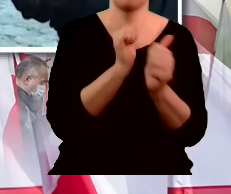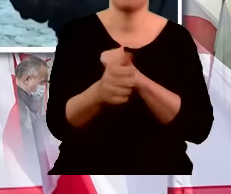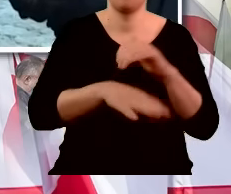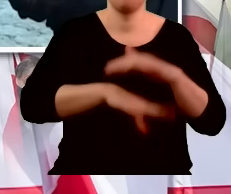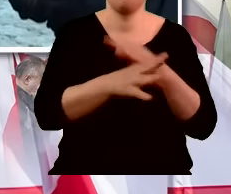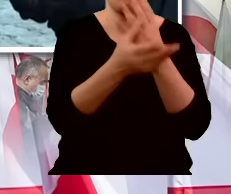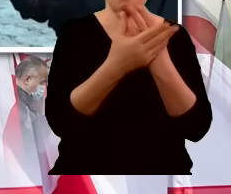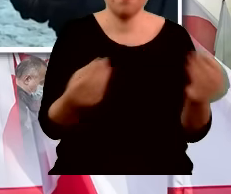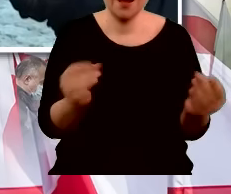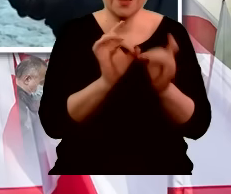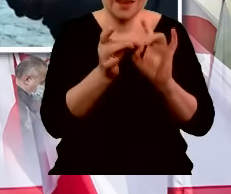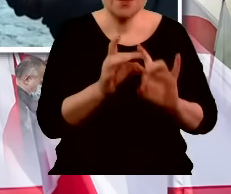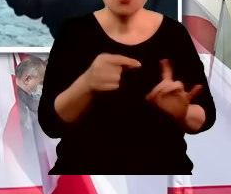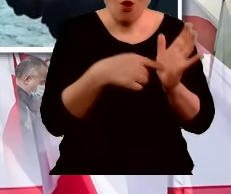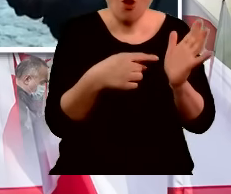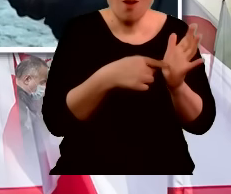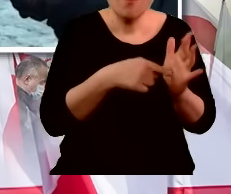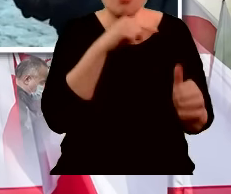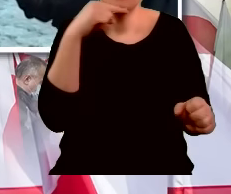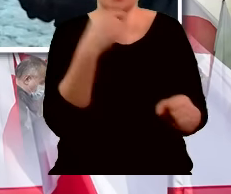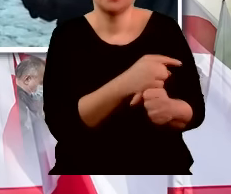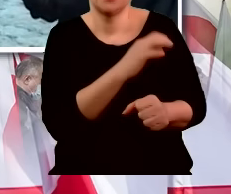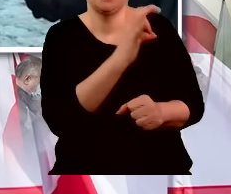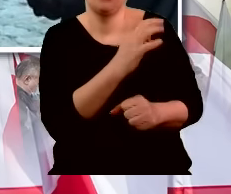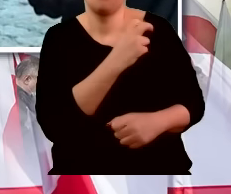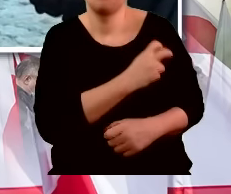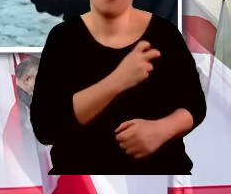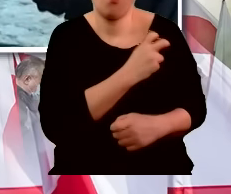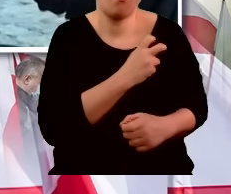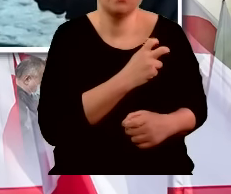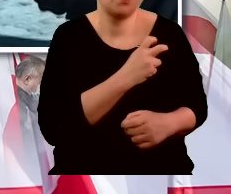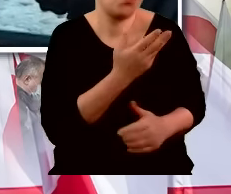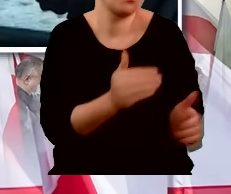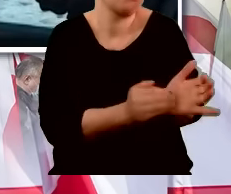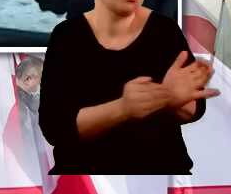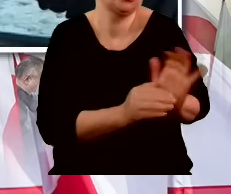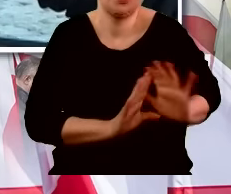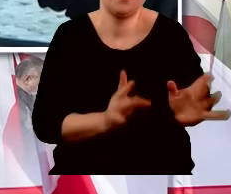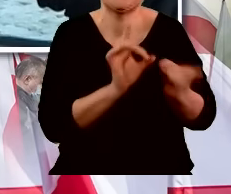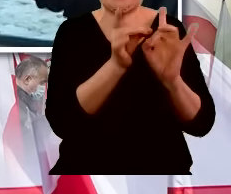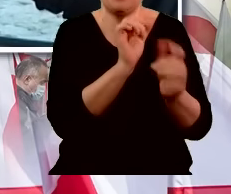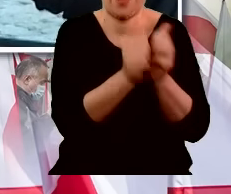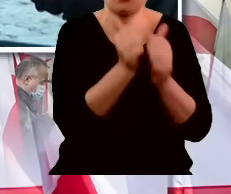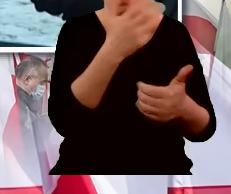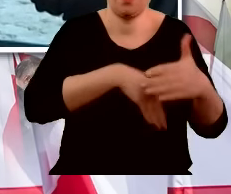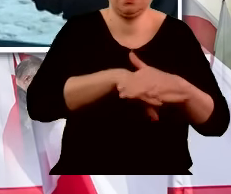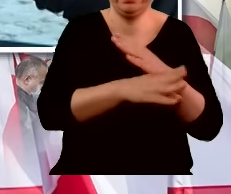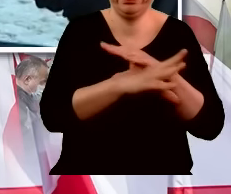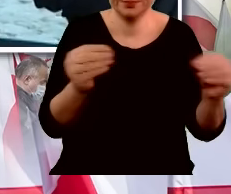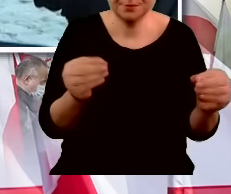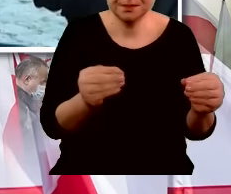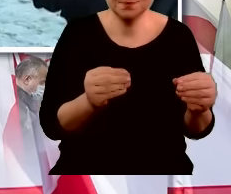było automatyczne, to decyzja, a w zasadzie postanowienie pana marszałka Hołowni nie byłoby potrzebne. Mało tego, jeżeli by to była decyzja